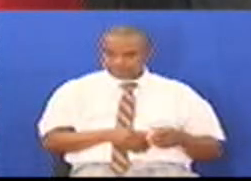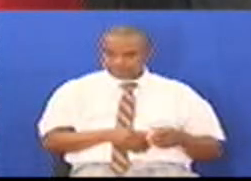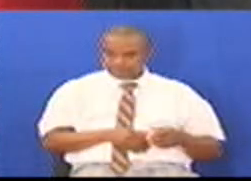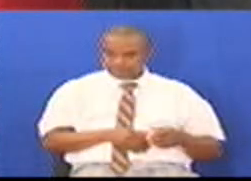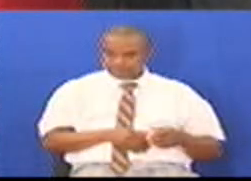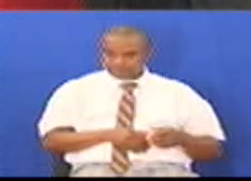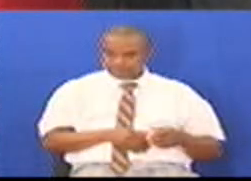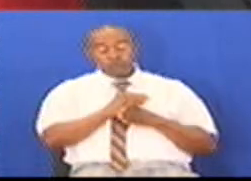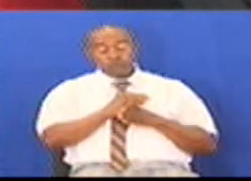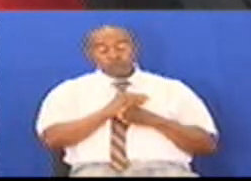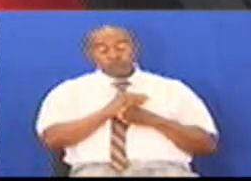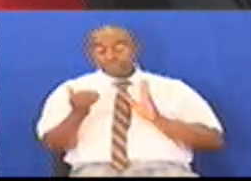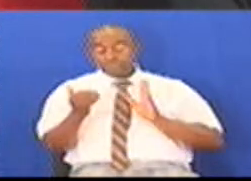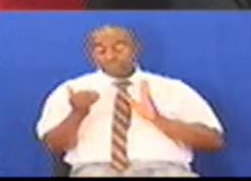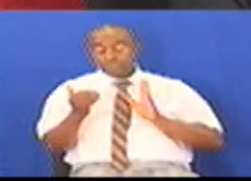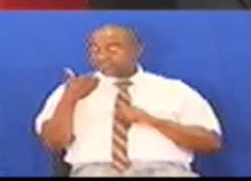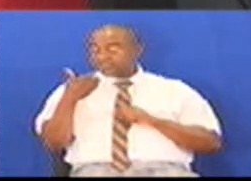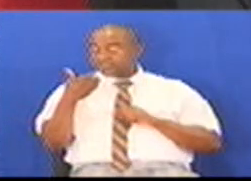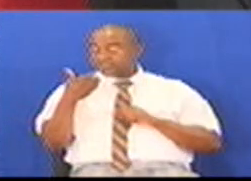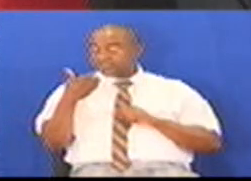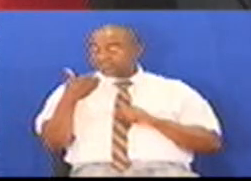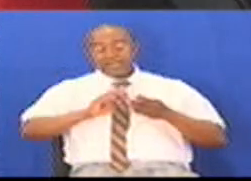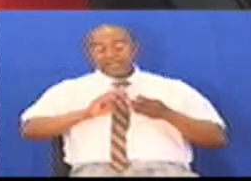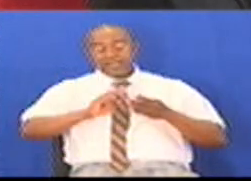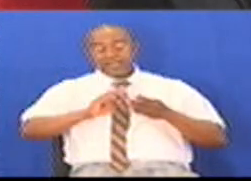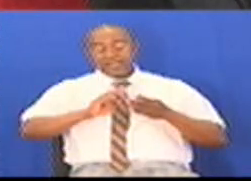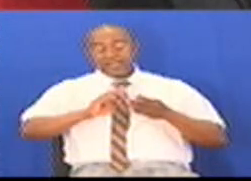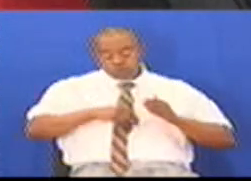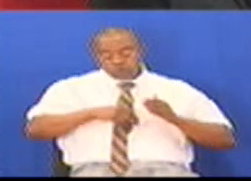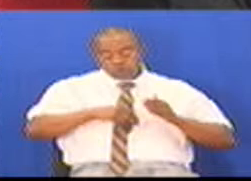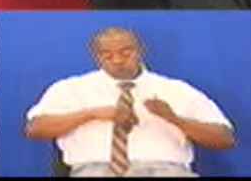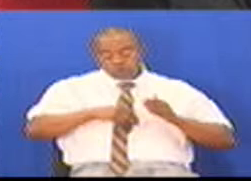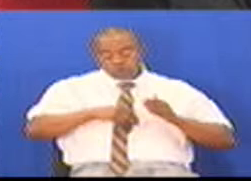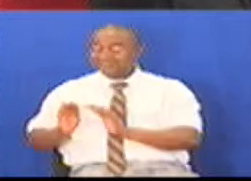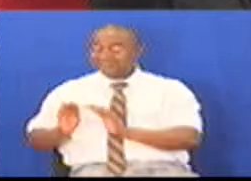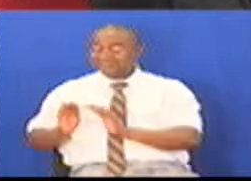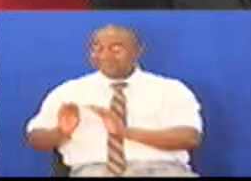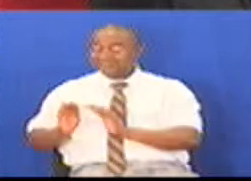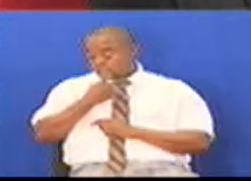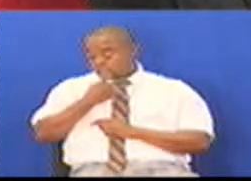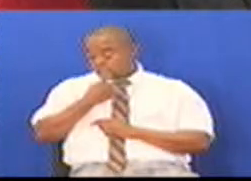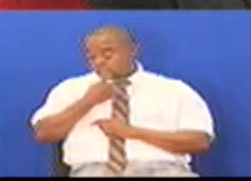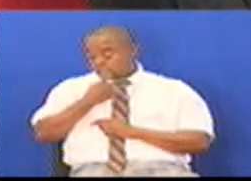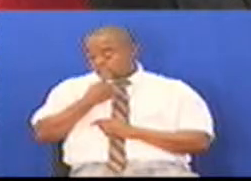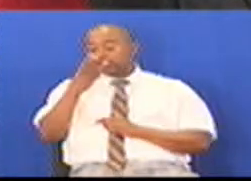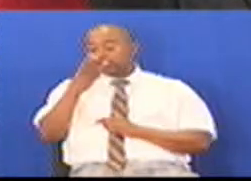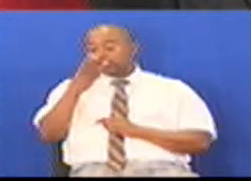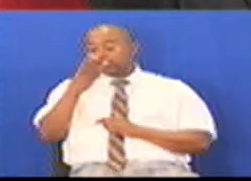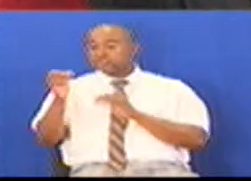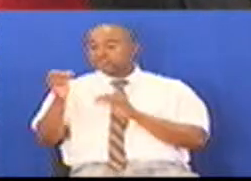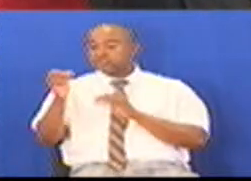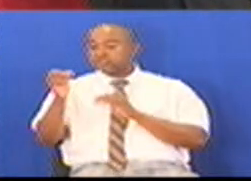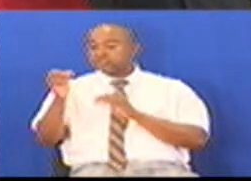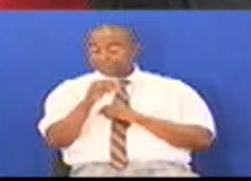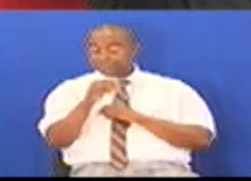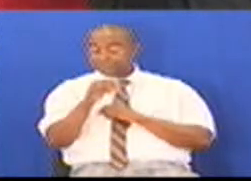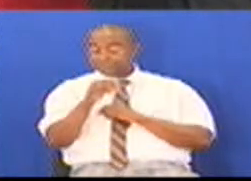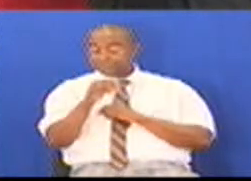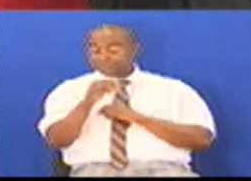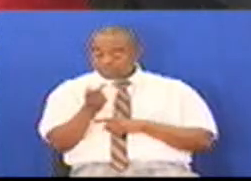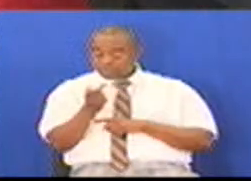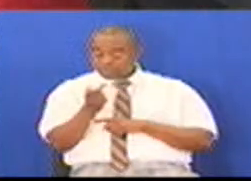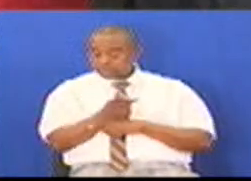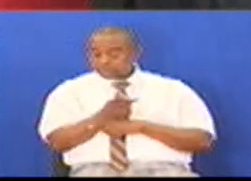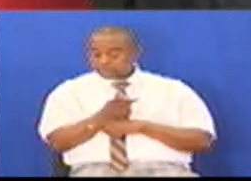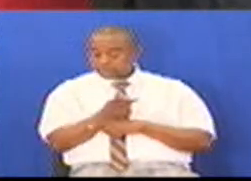sura ya 348 na sheria ya msajili wa hazina sura ya 370, Mheshimiwa Spika, sheria hizi mbili zina lengo la kupanua mawanda ya ukusanyaji